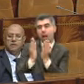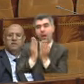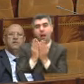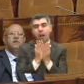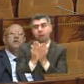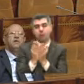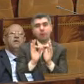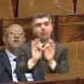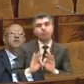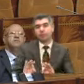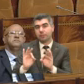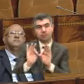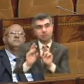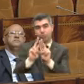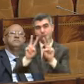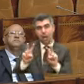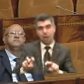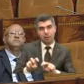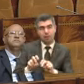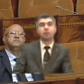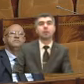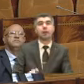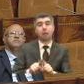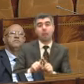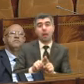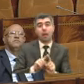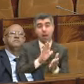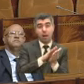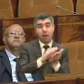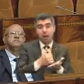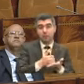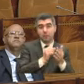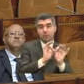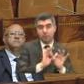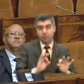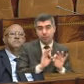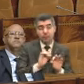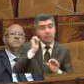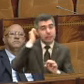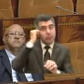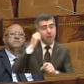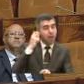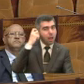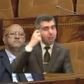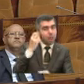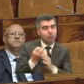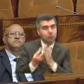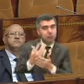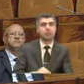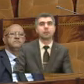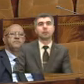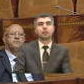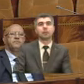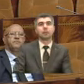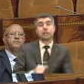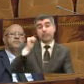يتوفرون على الشهاده. ما يمكنناش نخليوهم هكذاك، لابد ما نفكروا لهم في التكوين ديالهم. وهاد التكوينات